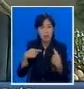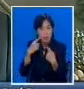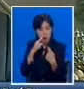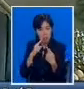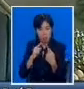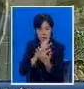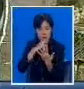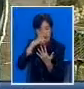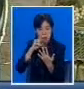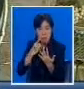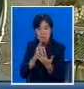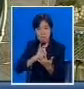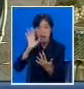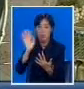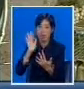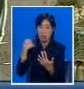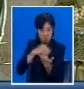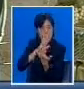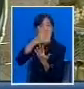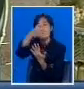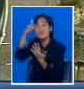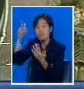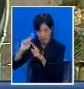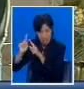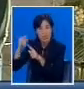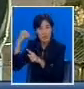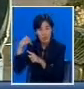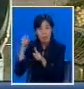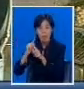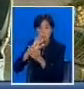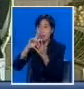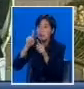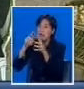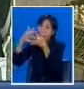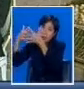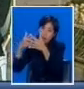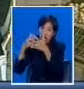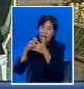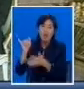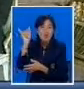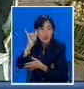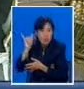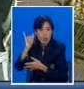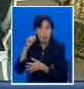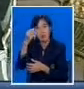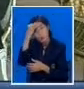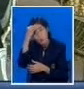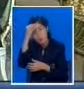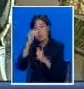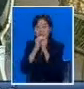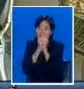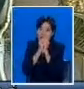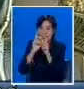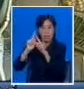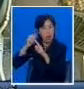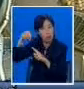ายเดียว เพื่อนของท่านนายกคือประเทศอื่น ก็คือประเทศคู่ค้าสำคัญนะฮะจะเป็นสหรัฐจะเป็นยุโรปจะเป็นญี่ปุ่นจะเป็นจีนจะเป็นตลาด